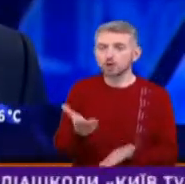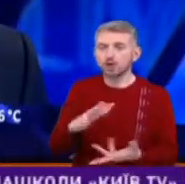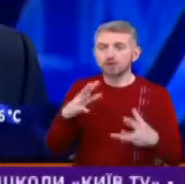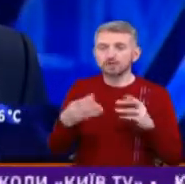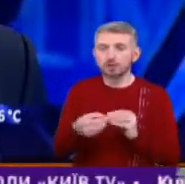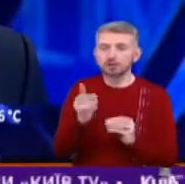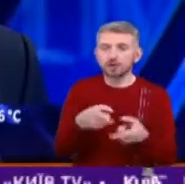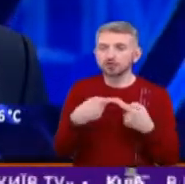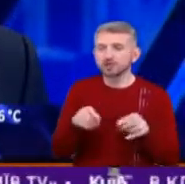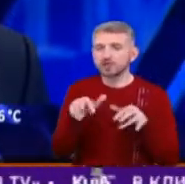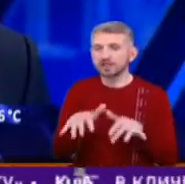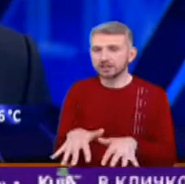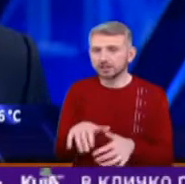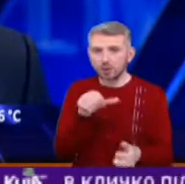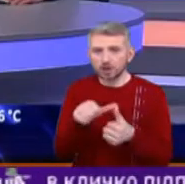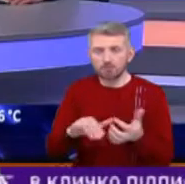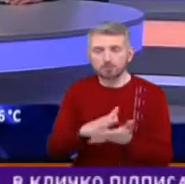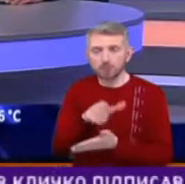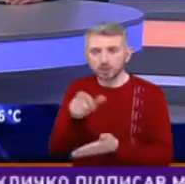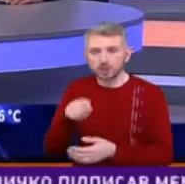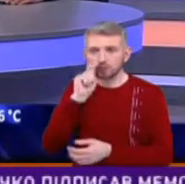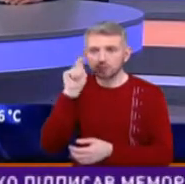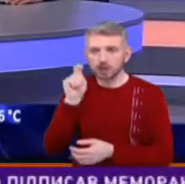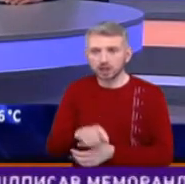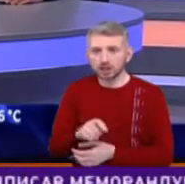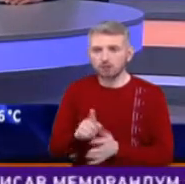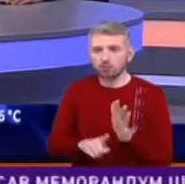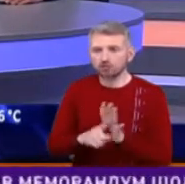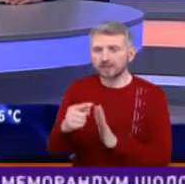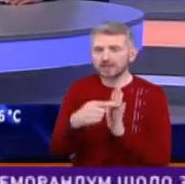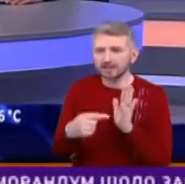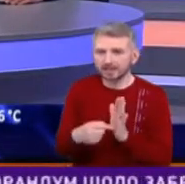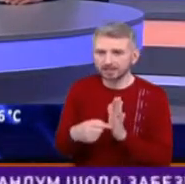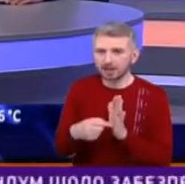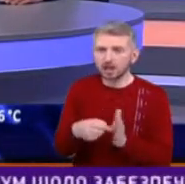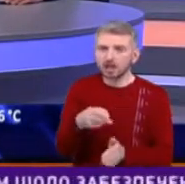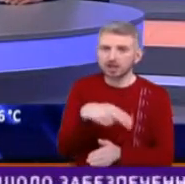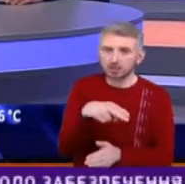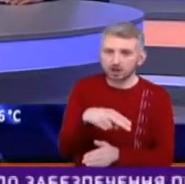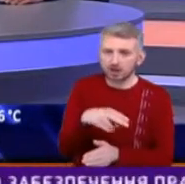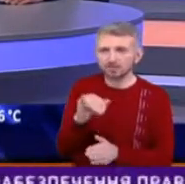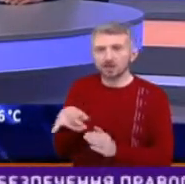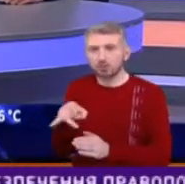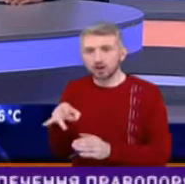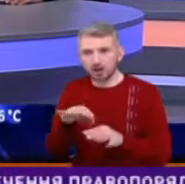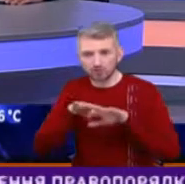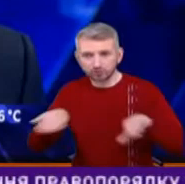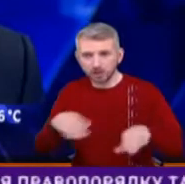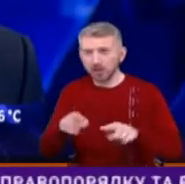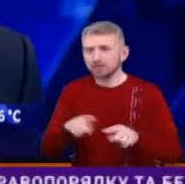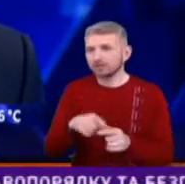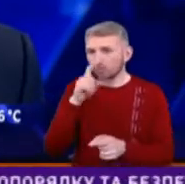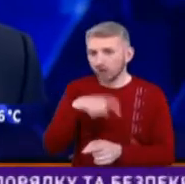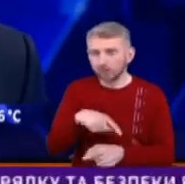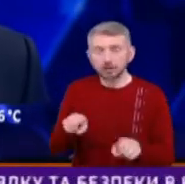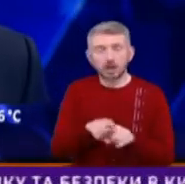внаслідок тих чи інших дій окремих політиків Україна стає ділити демократів на республіканців, це стратегічно негарна історія. Але так